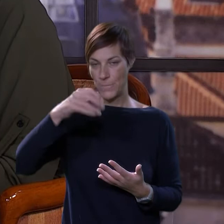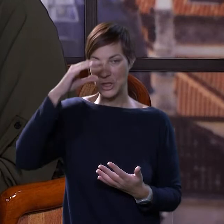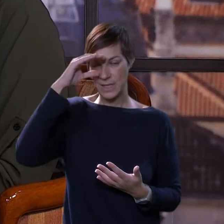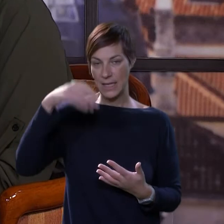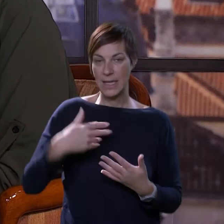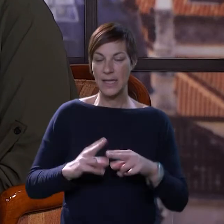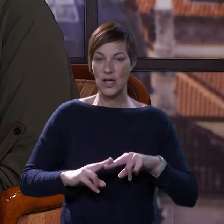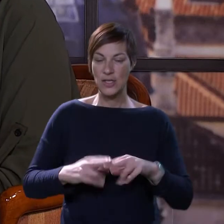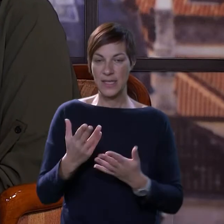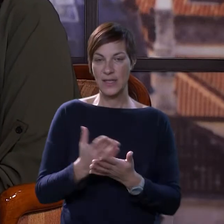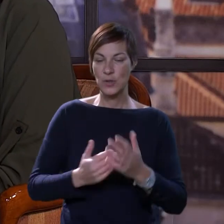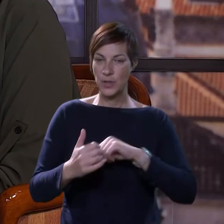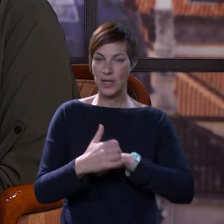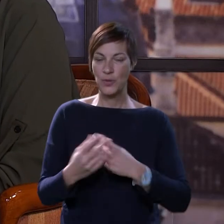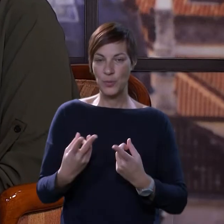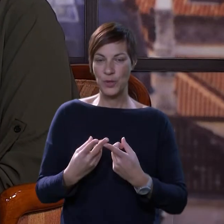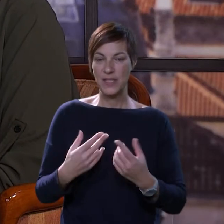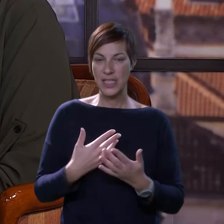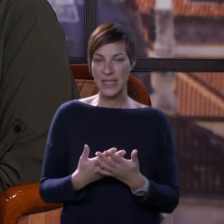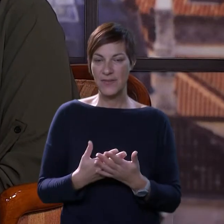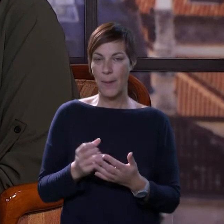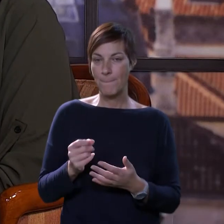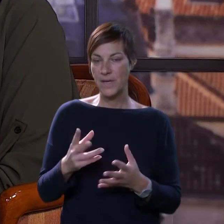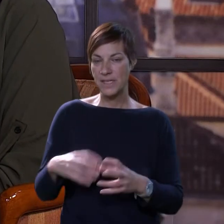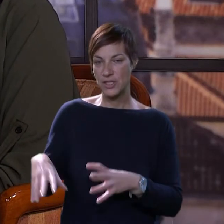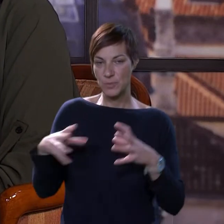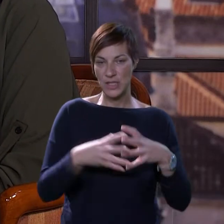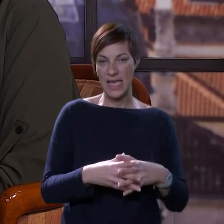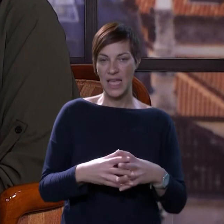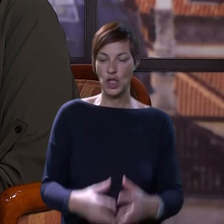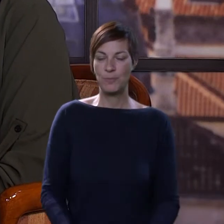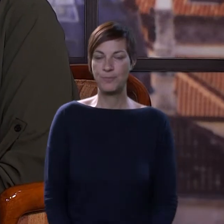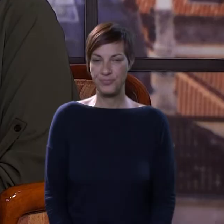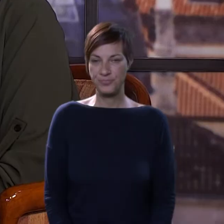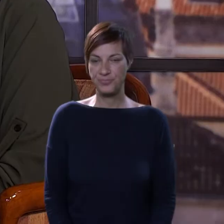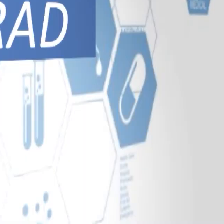Poštovani gledatelji, ostanite uz program Dubrovačke televizije. Brzo smo opet zajedno.